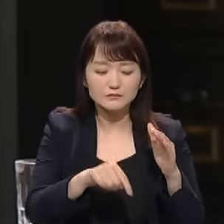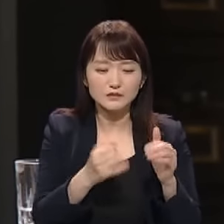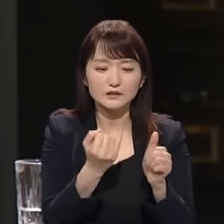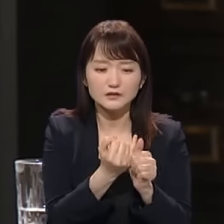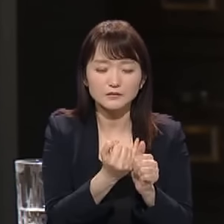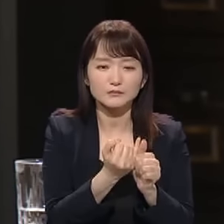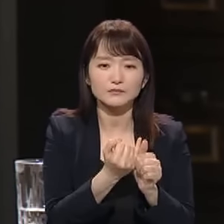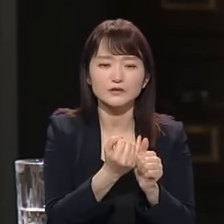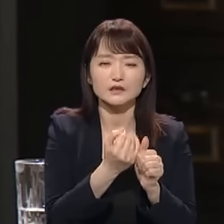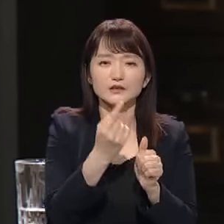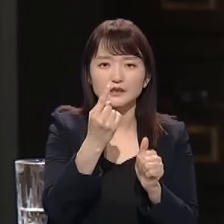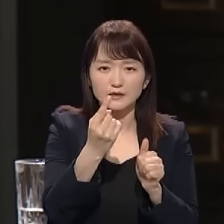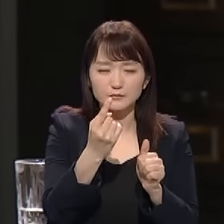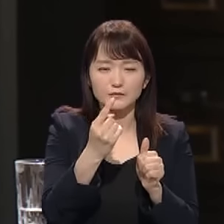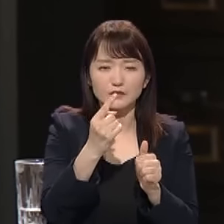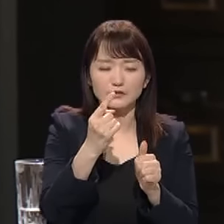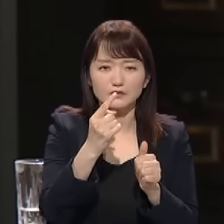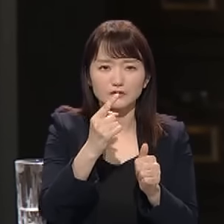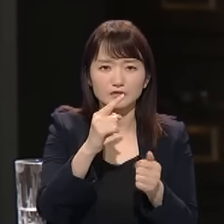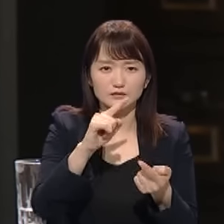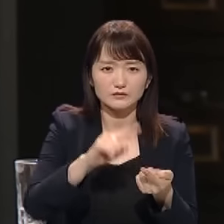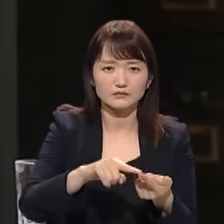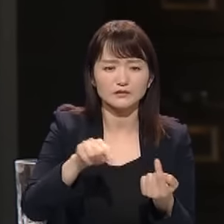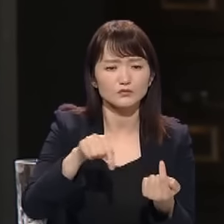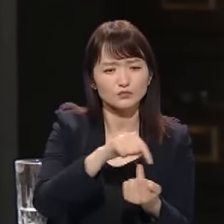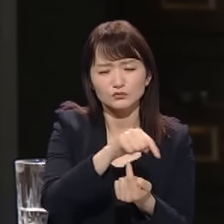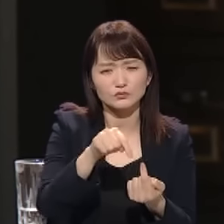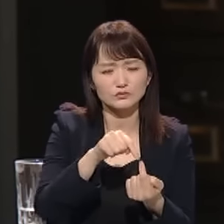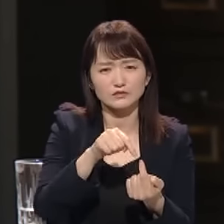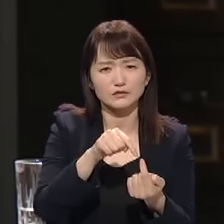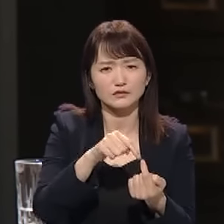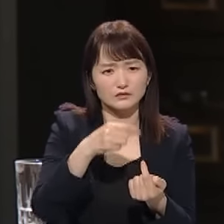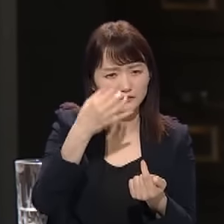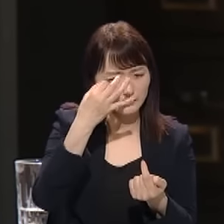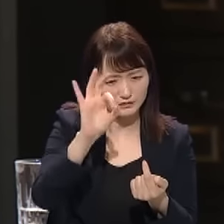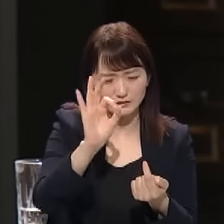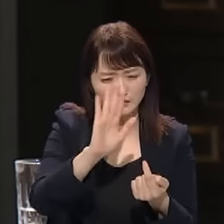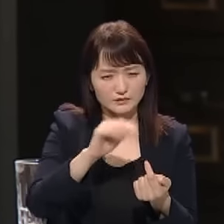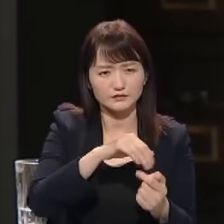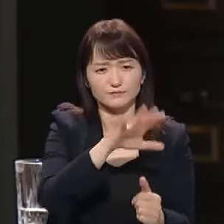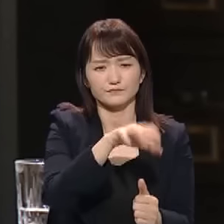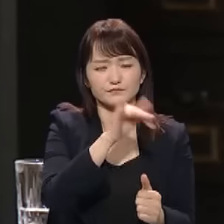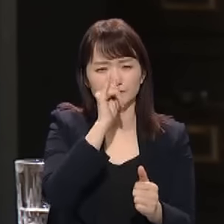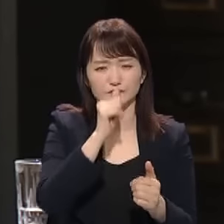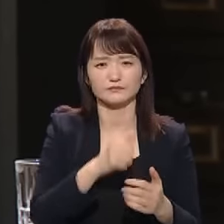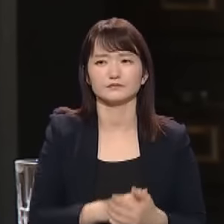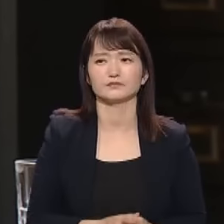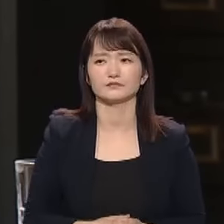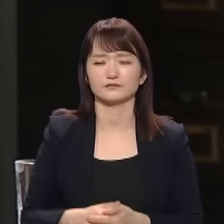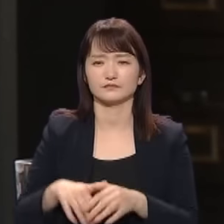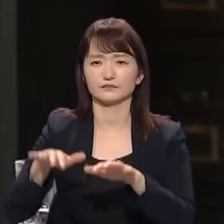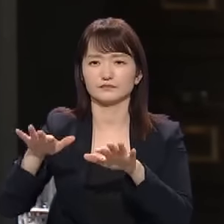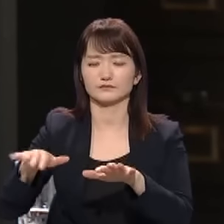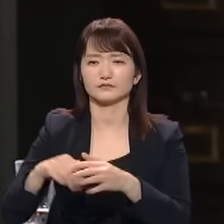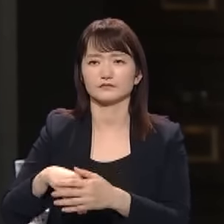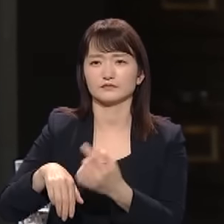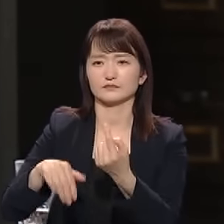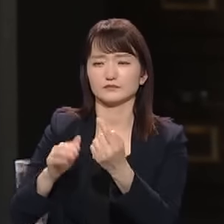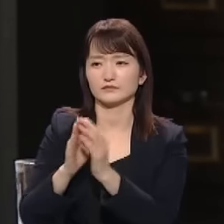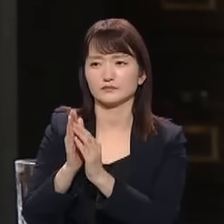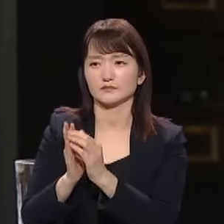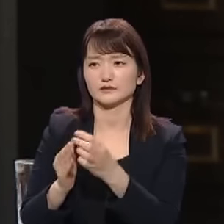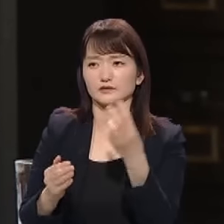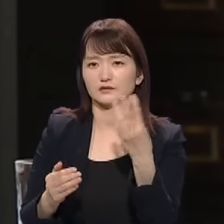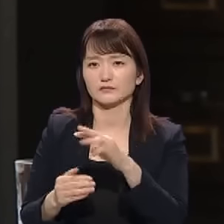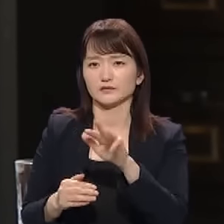정말 추상같이 막 꾸짖는 그런 표현까지 쓰더라고요. 자, 백다희 아나운서, 그런데 지금 1조 3,808억 원, 이